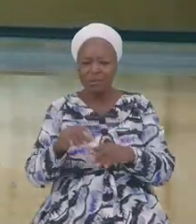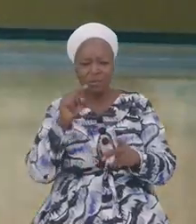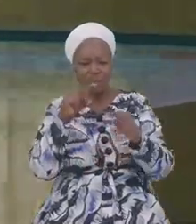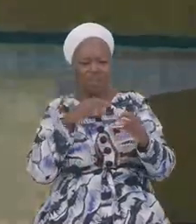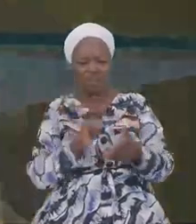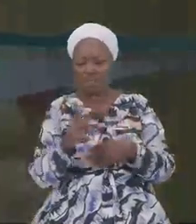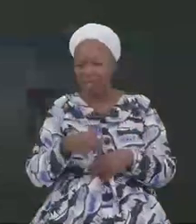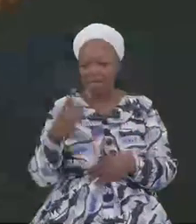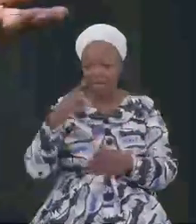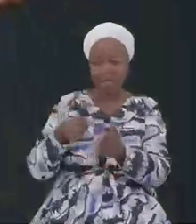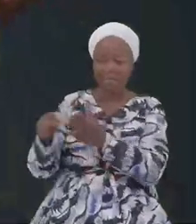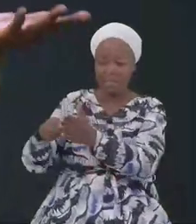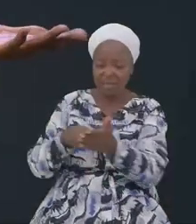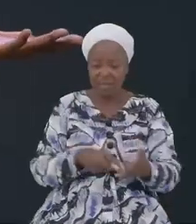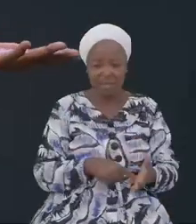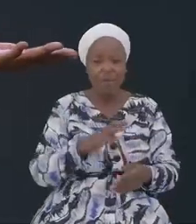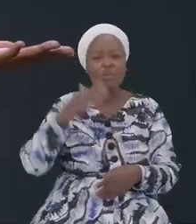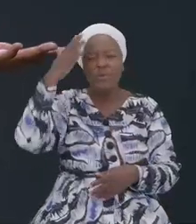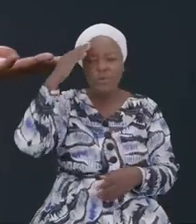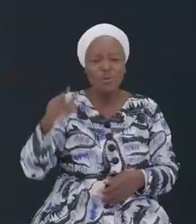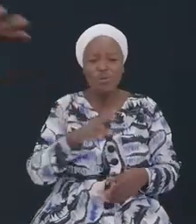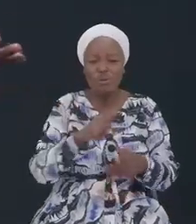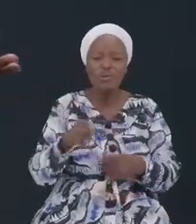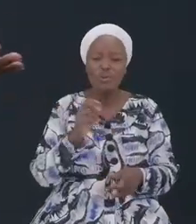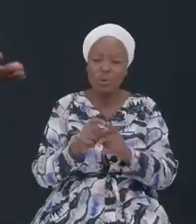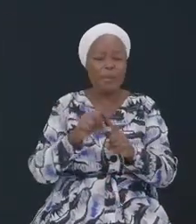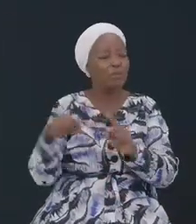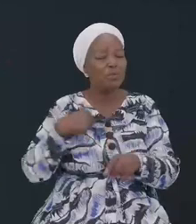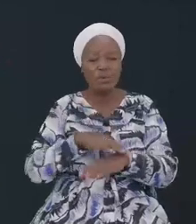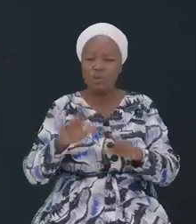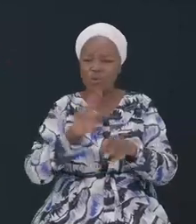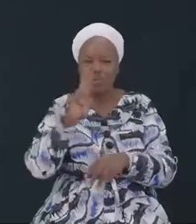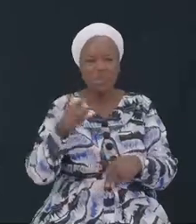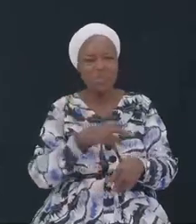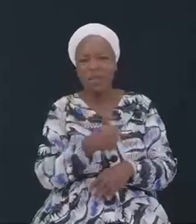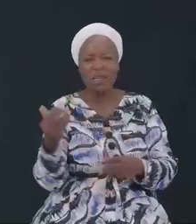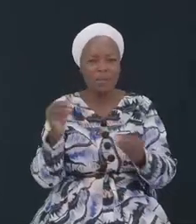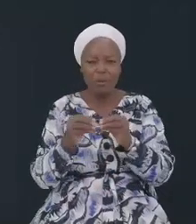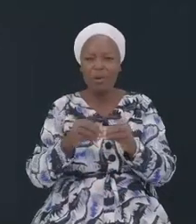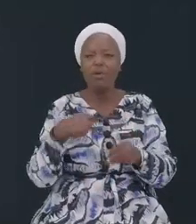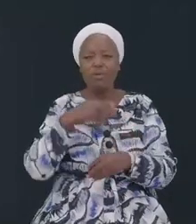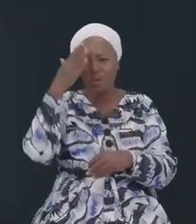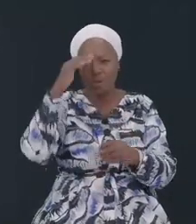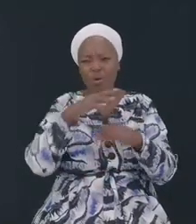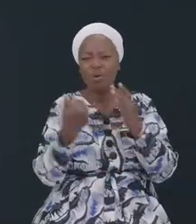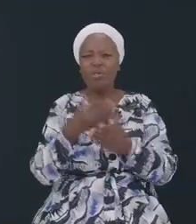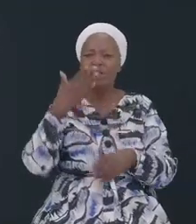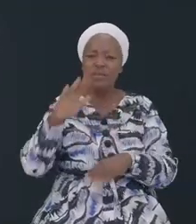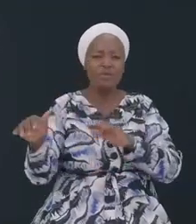et utiliser ces mots. Nous ne connaissons pas ces mots mauvais, ces mots méchants. Nous ne les utilisons plus. Nous ne connaissons